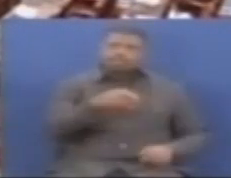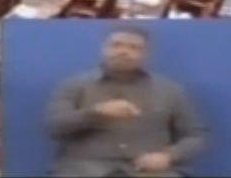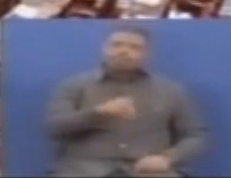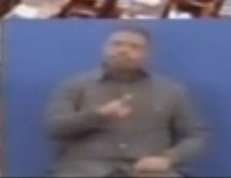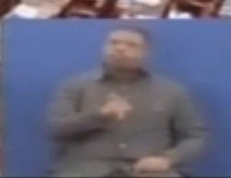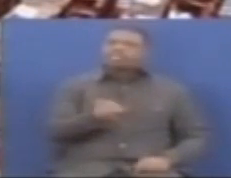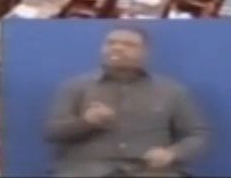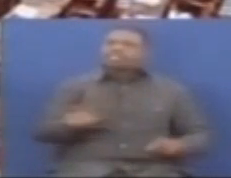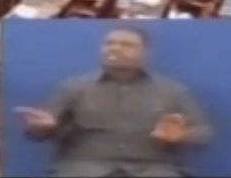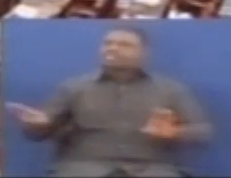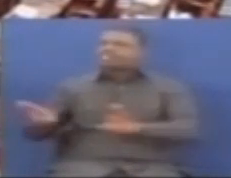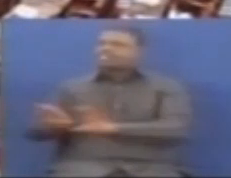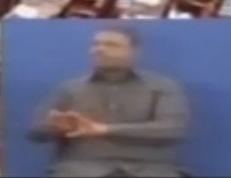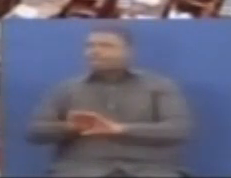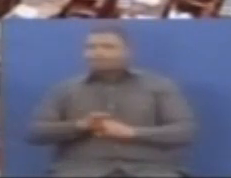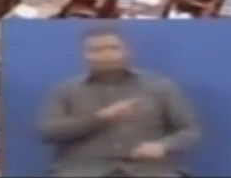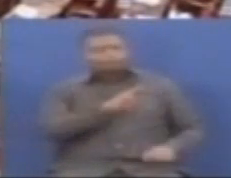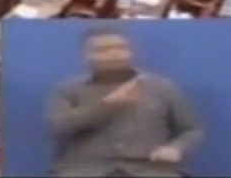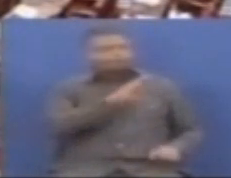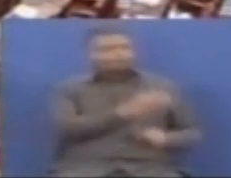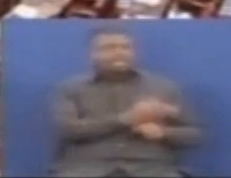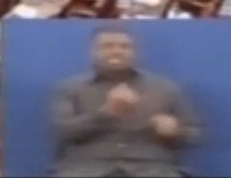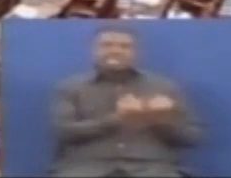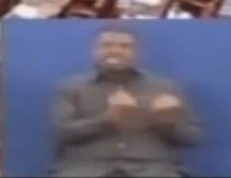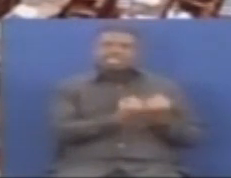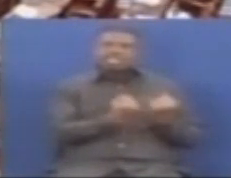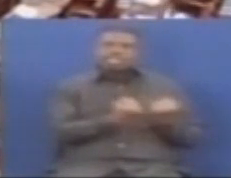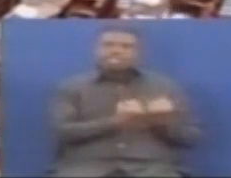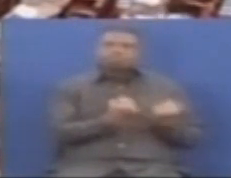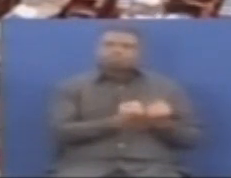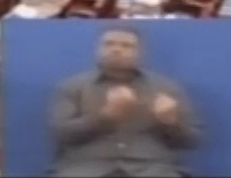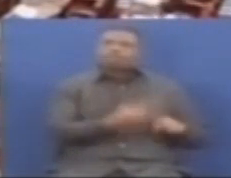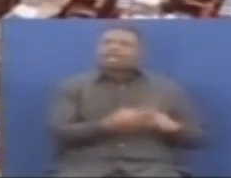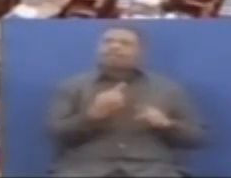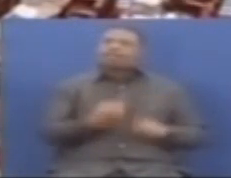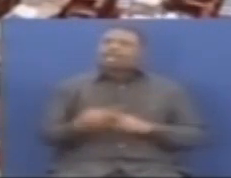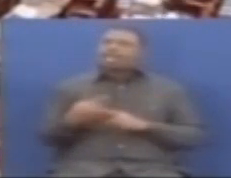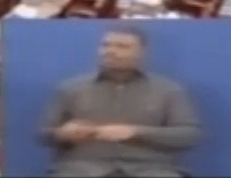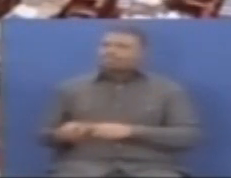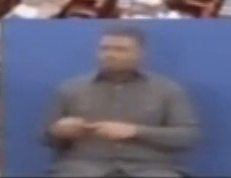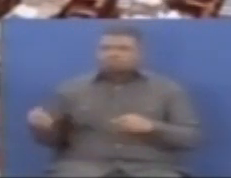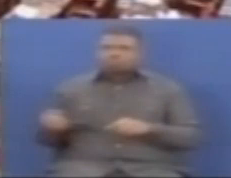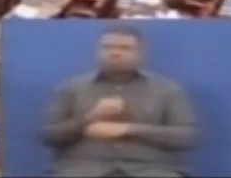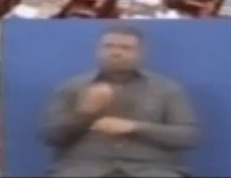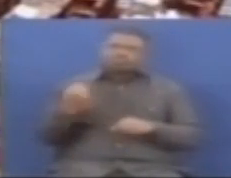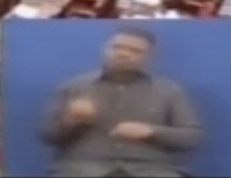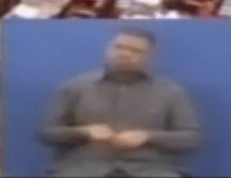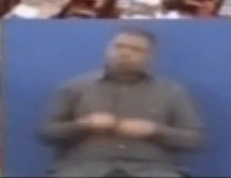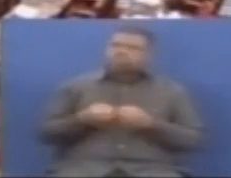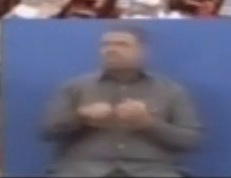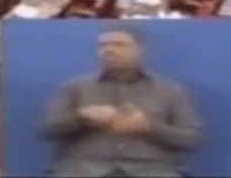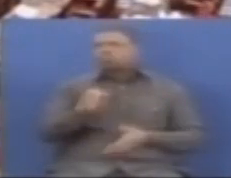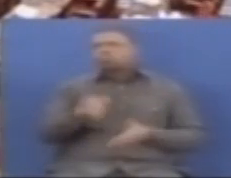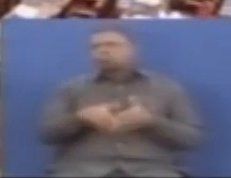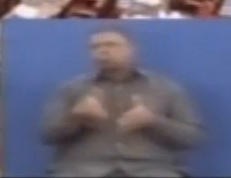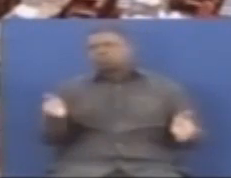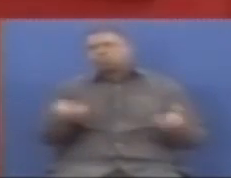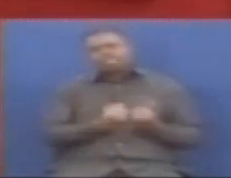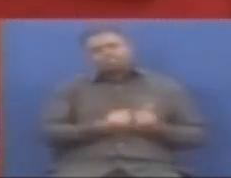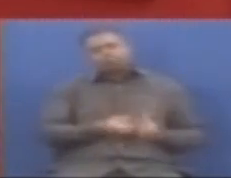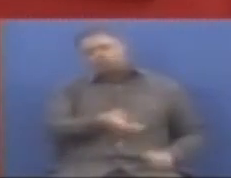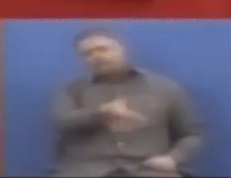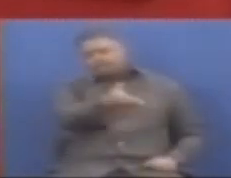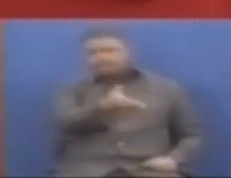tutakubaliana na barabara hii inakwenda kukamilika. Kwa hiyo usiwe na wasiwasi. Lakini kuhusu barabara ya Mgeta ya Silori Simba, mheshimiwa naibu